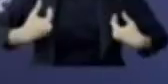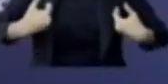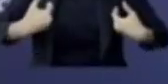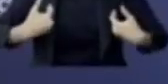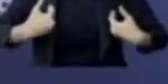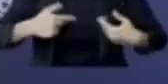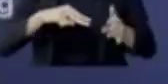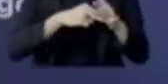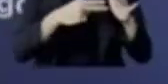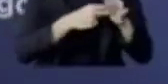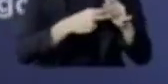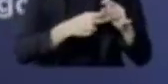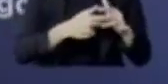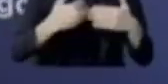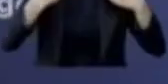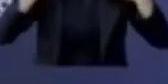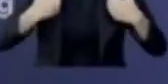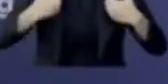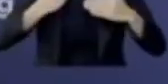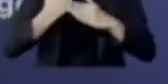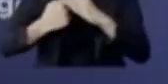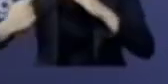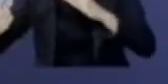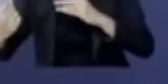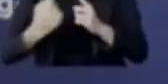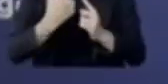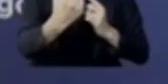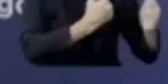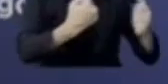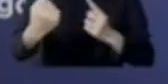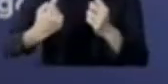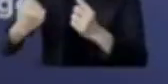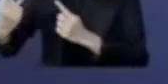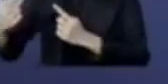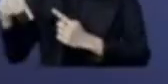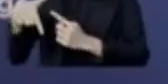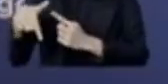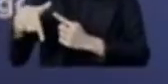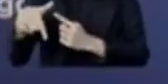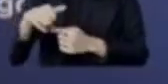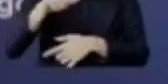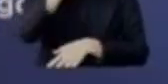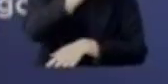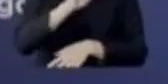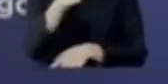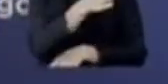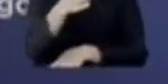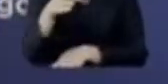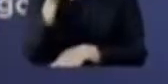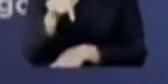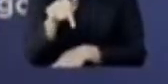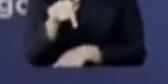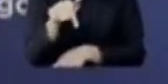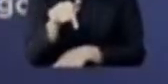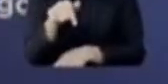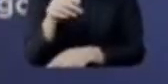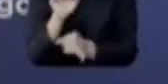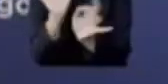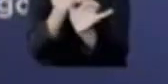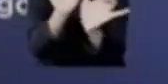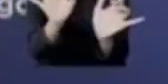mobilitas manusia dalam kepentingan sosialnya pada semua wilayah di tanah air tentunya tidak